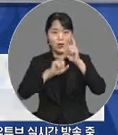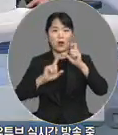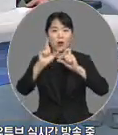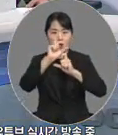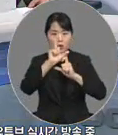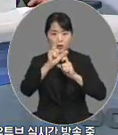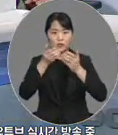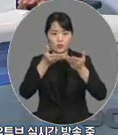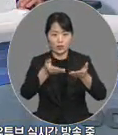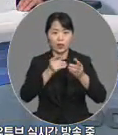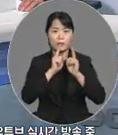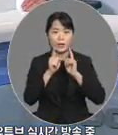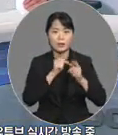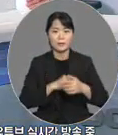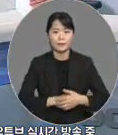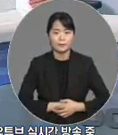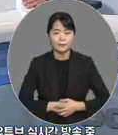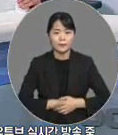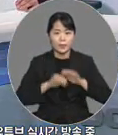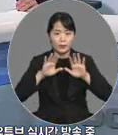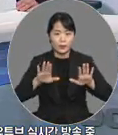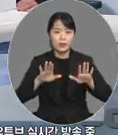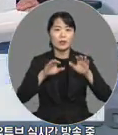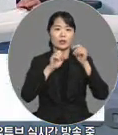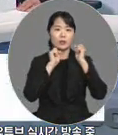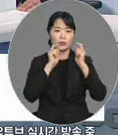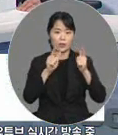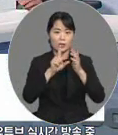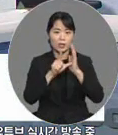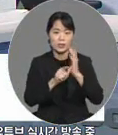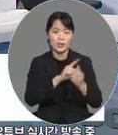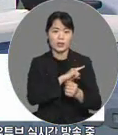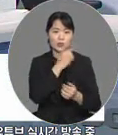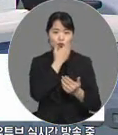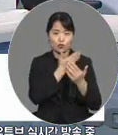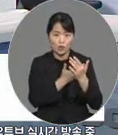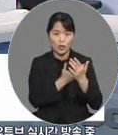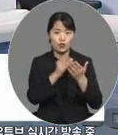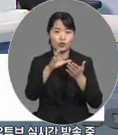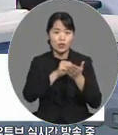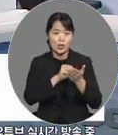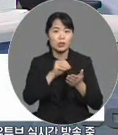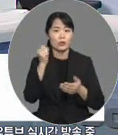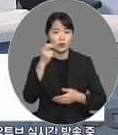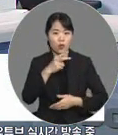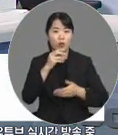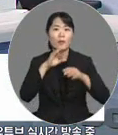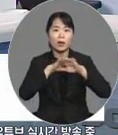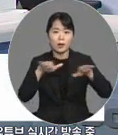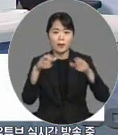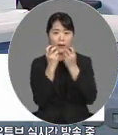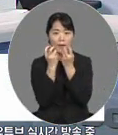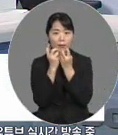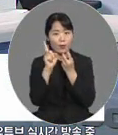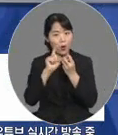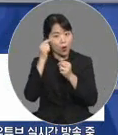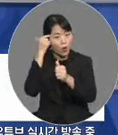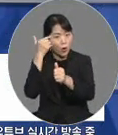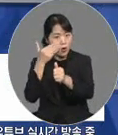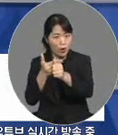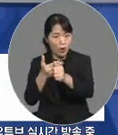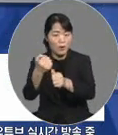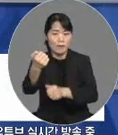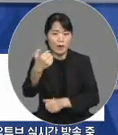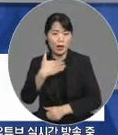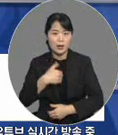강화하겠습니다. 이 밖에 후보가 생각하는 가장 중요한 교육 현안이 무엇인지 또 그 해법이 무엇이라고 생각하시는지요?